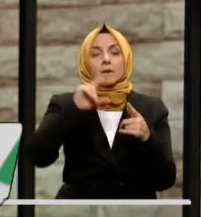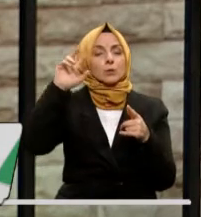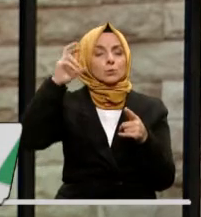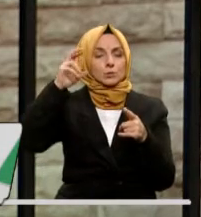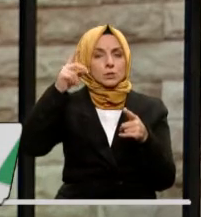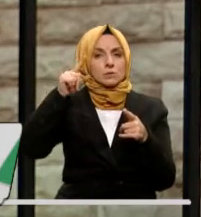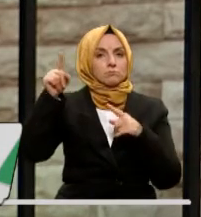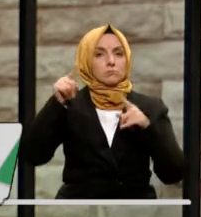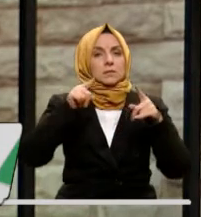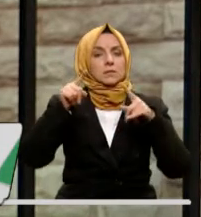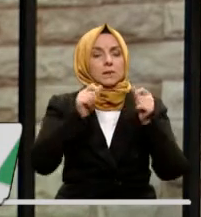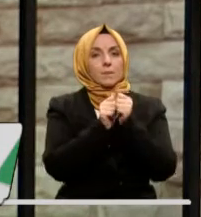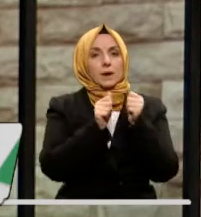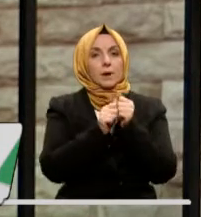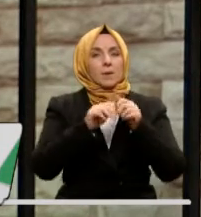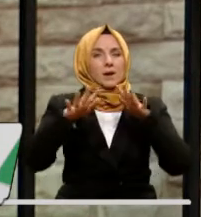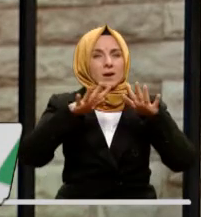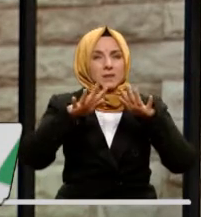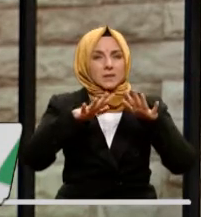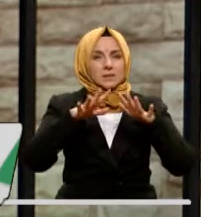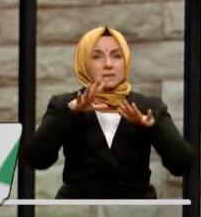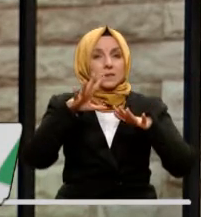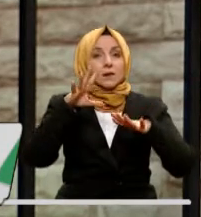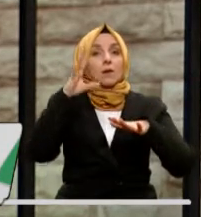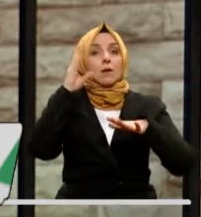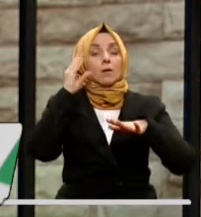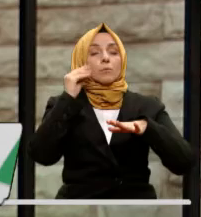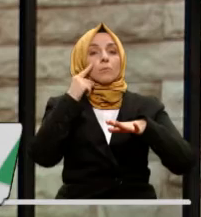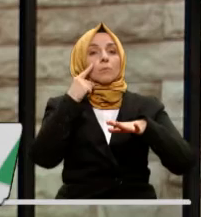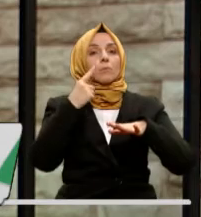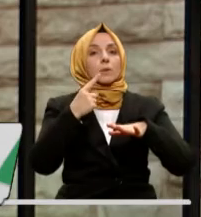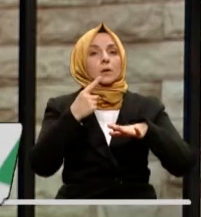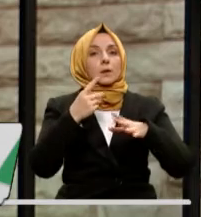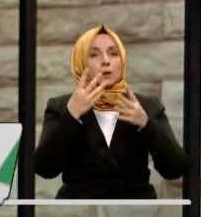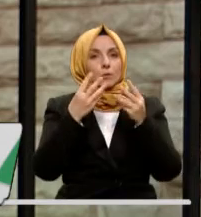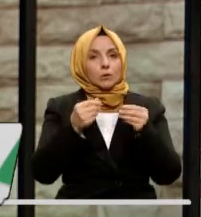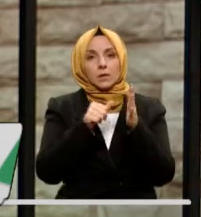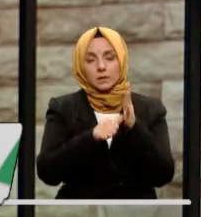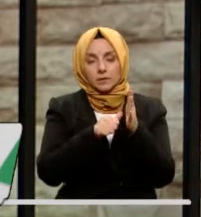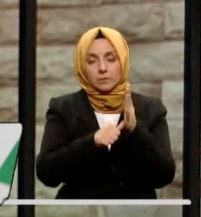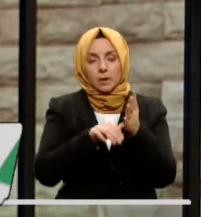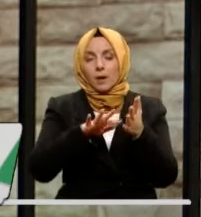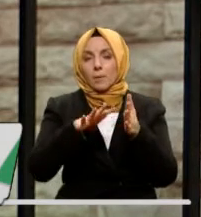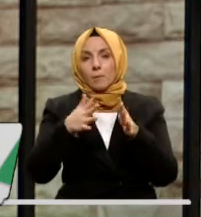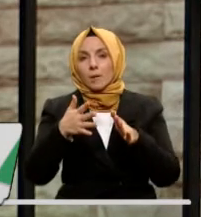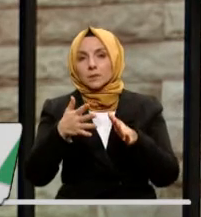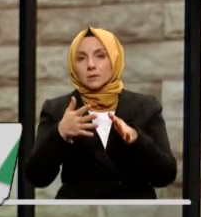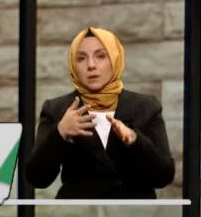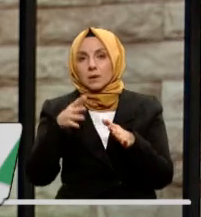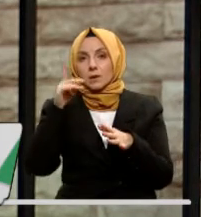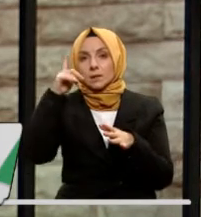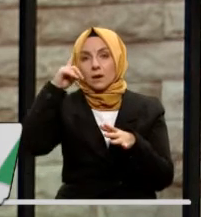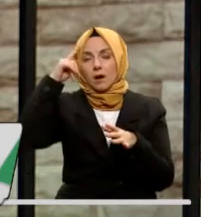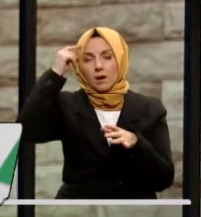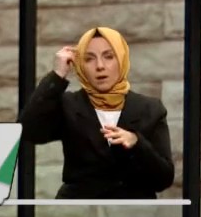ikisinin beraber hareketini esas alarak oluşturulan takvimler işte Arap kültüründe kinesi takvimi